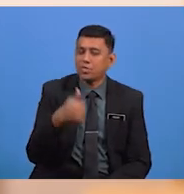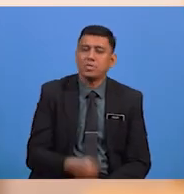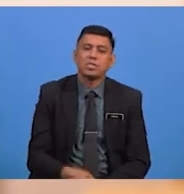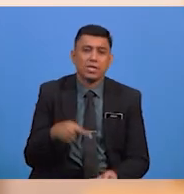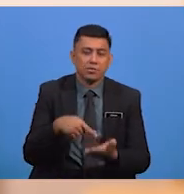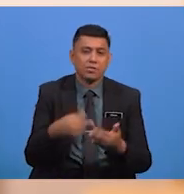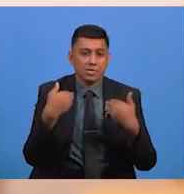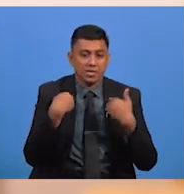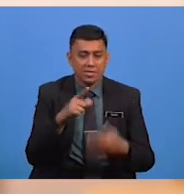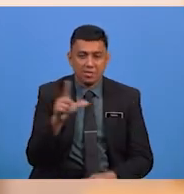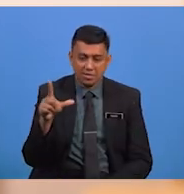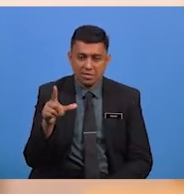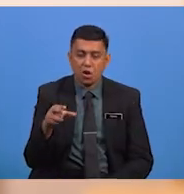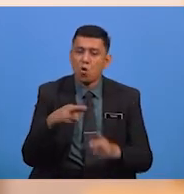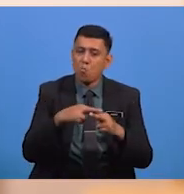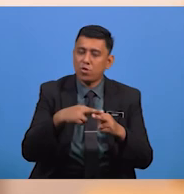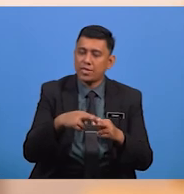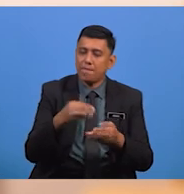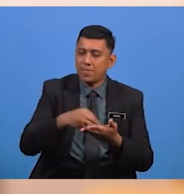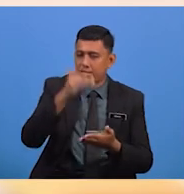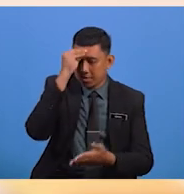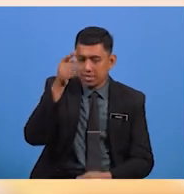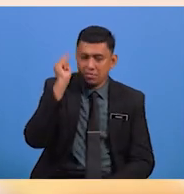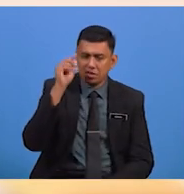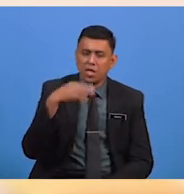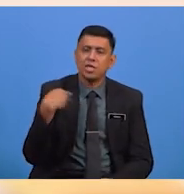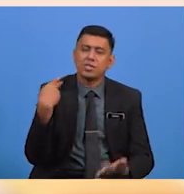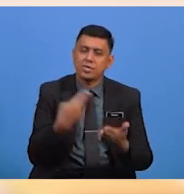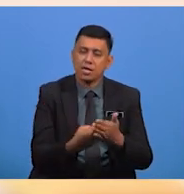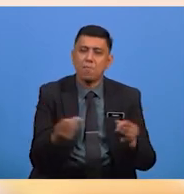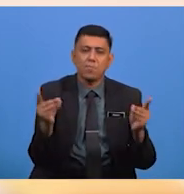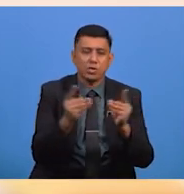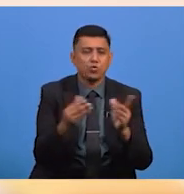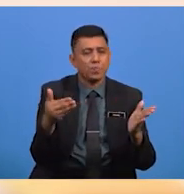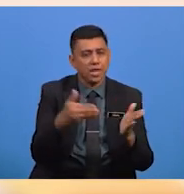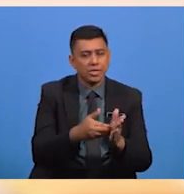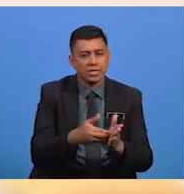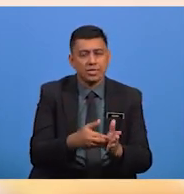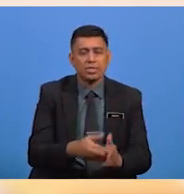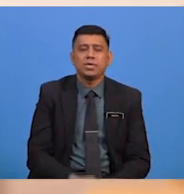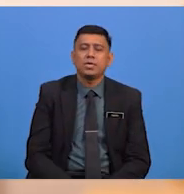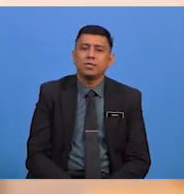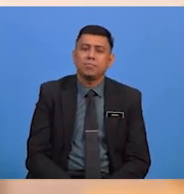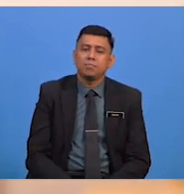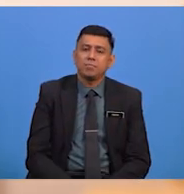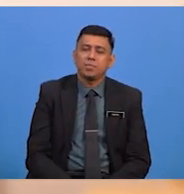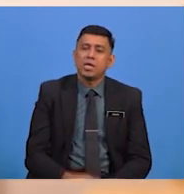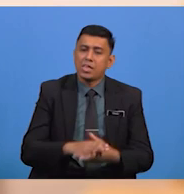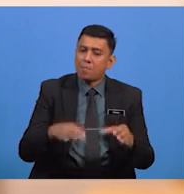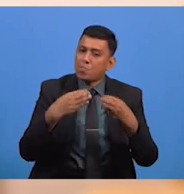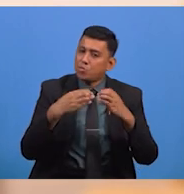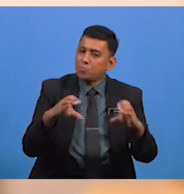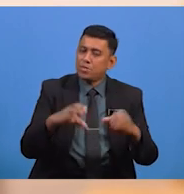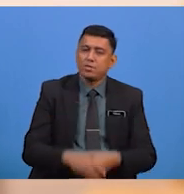Bagus. Ini adalah rumusan pelajaran kita tadi. Sehingga bertemu lagi pada episod akan datang. Selamat